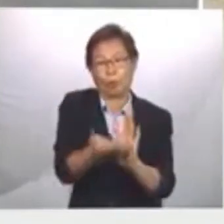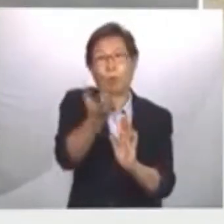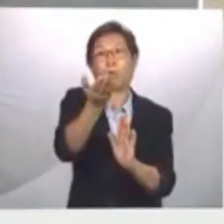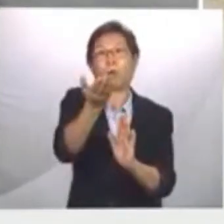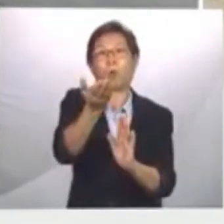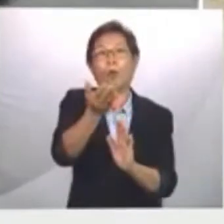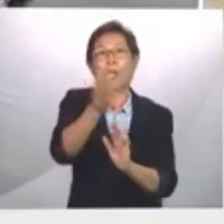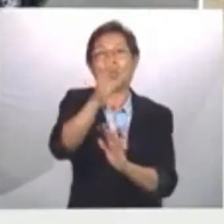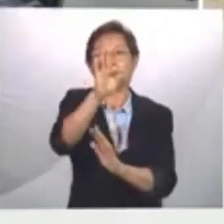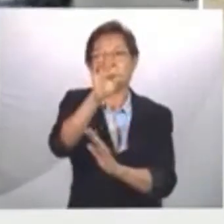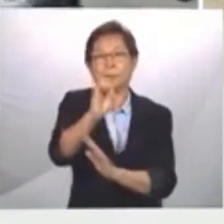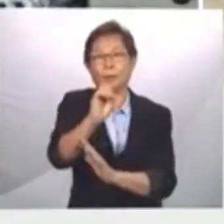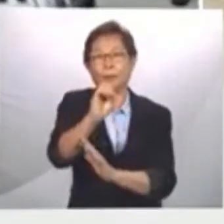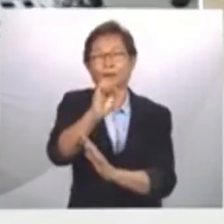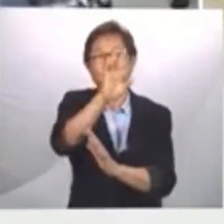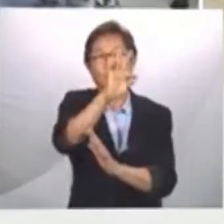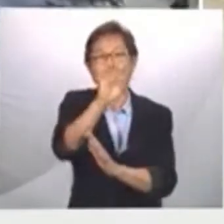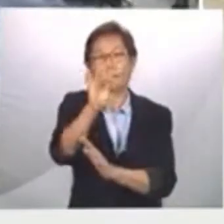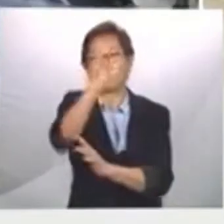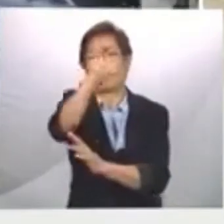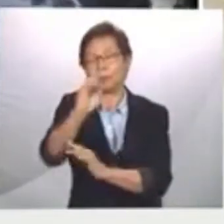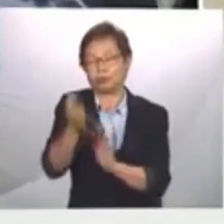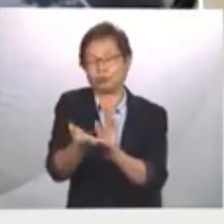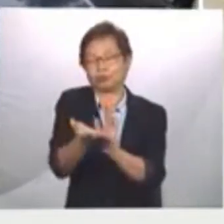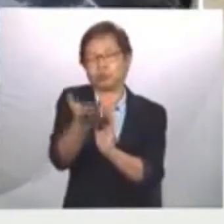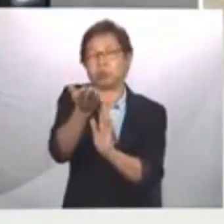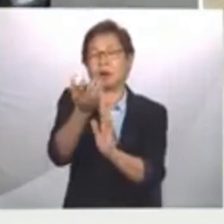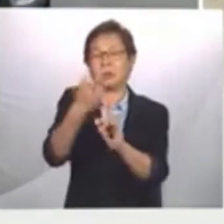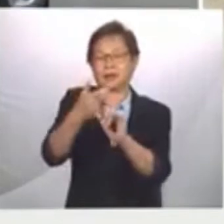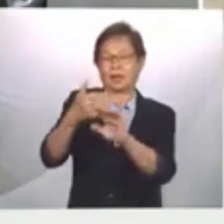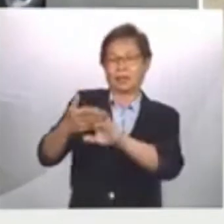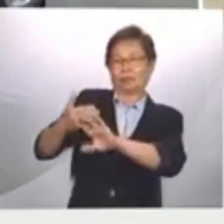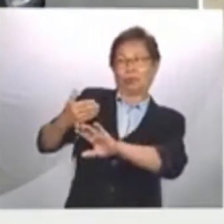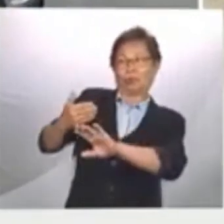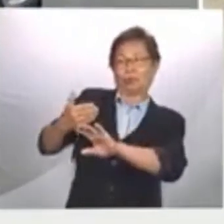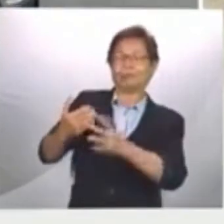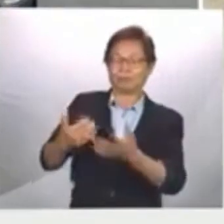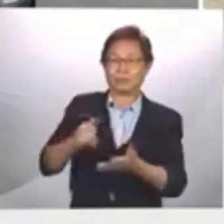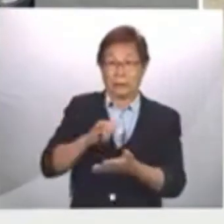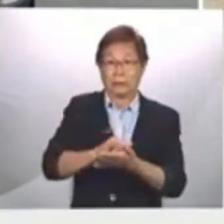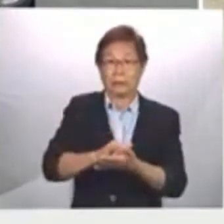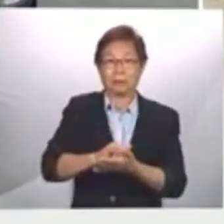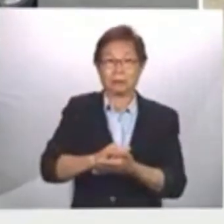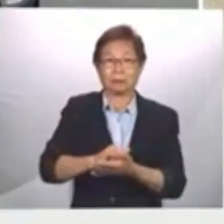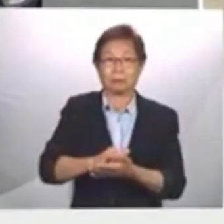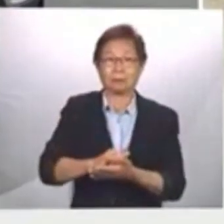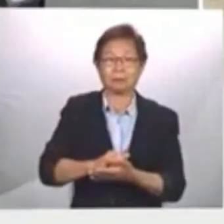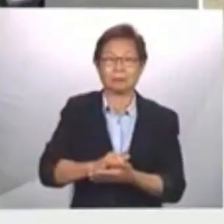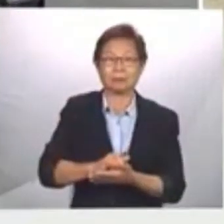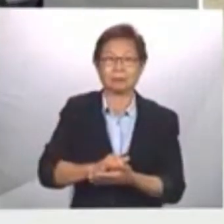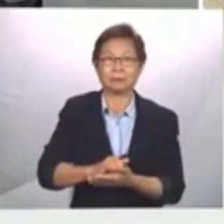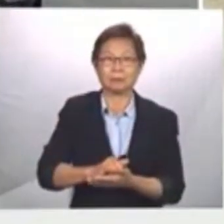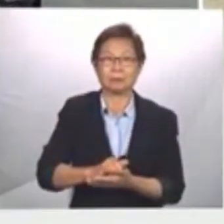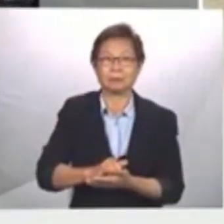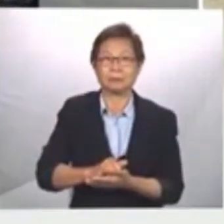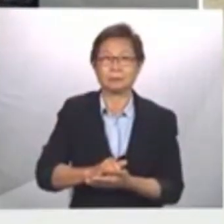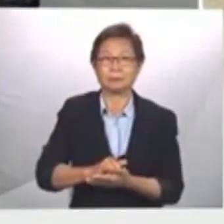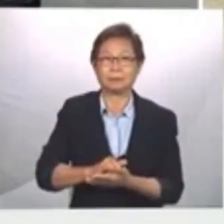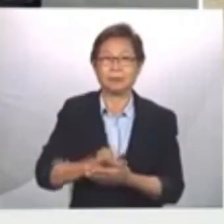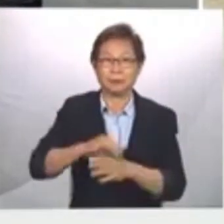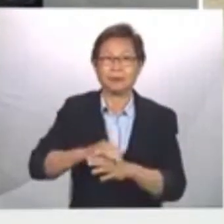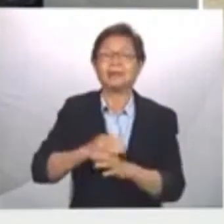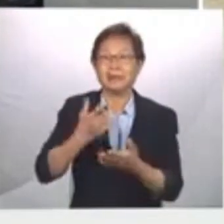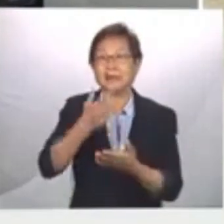sebanyak 98% daripada sebelumnya. Inilah kesan daripada